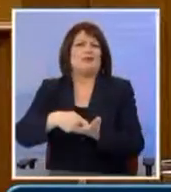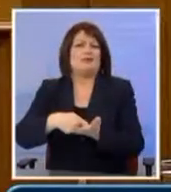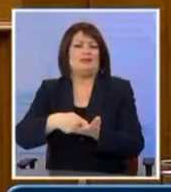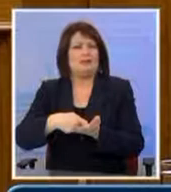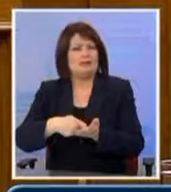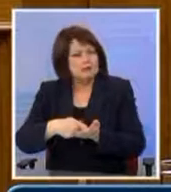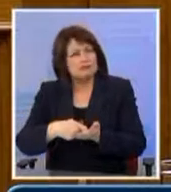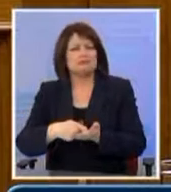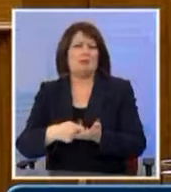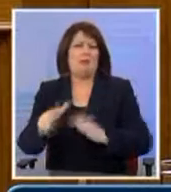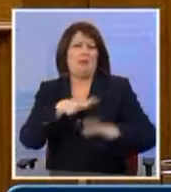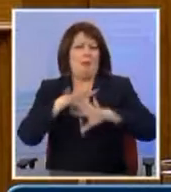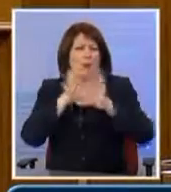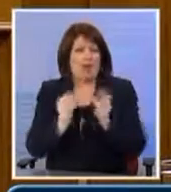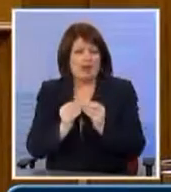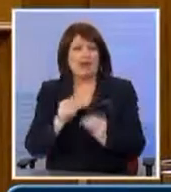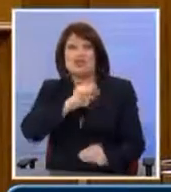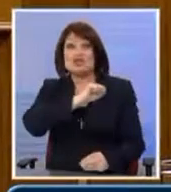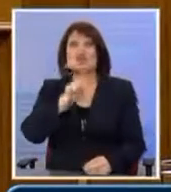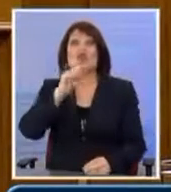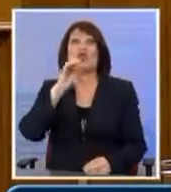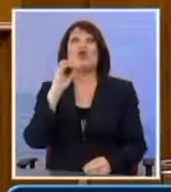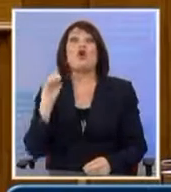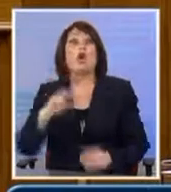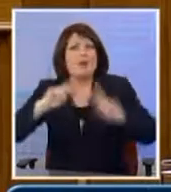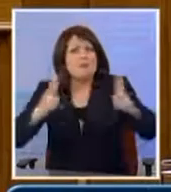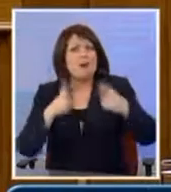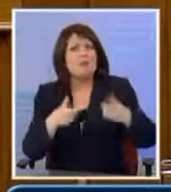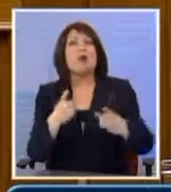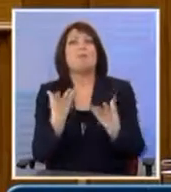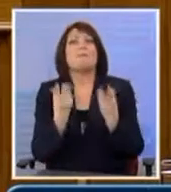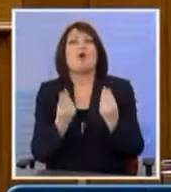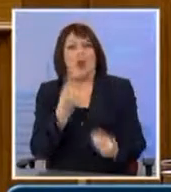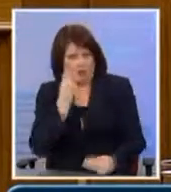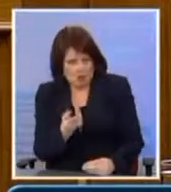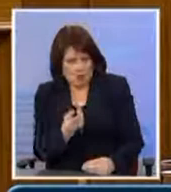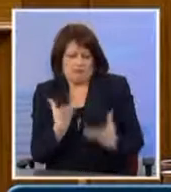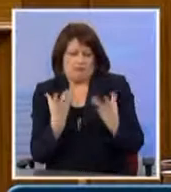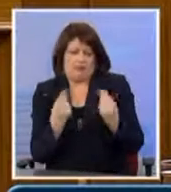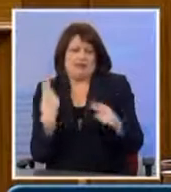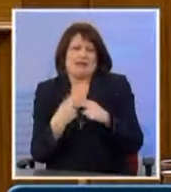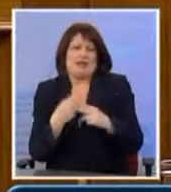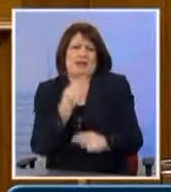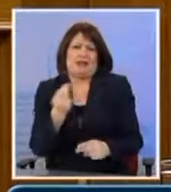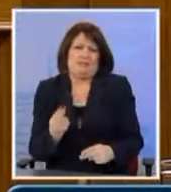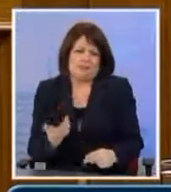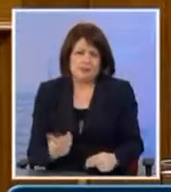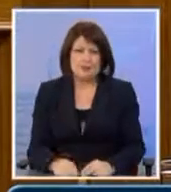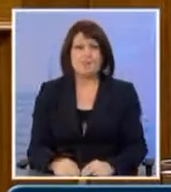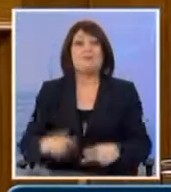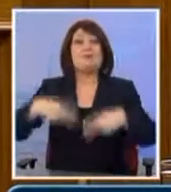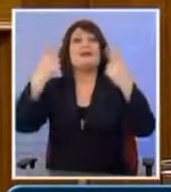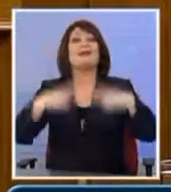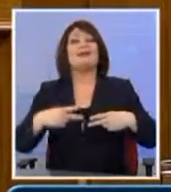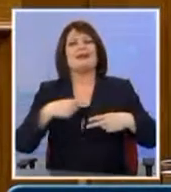παραβάσεων και οικονομικού εγκλήματος. Και το ΣΔΟΕ βγάζει λαβράκια τελευταία, αν έχετε δει. Παράλληλα, και η τελωνιακή